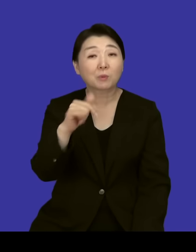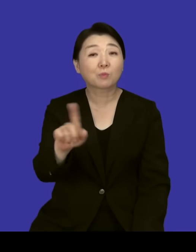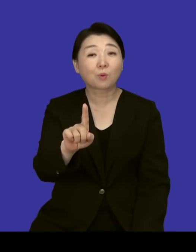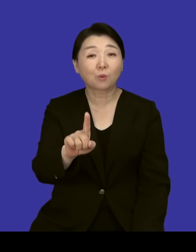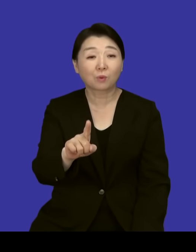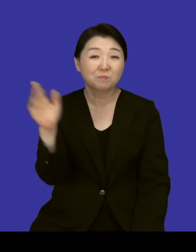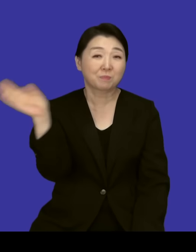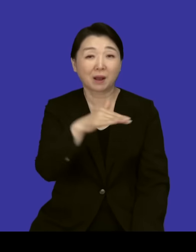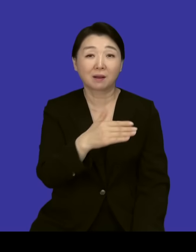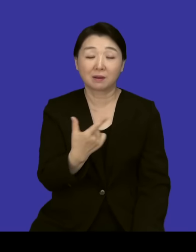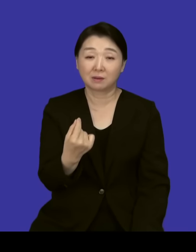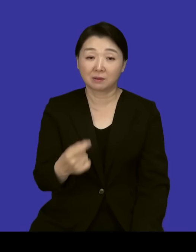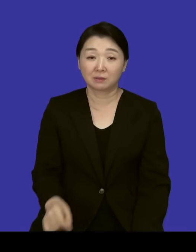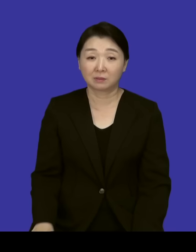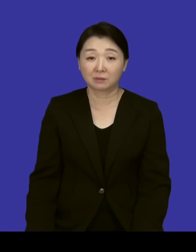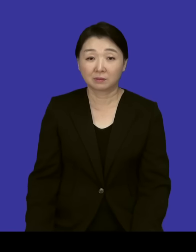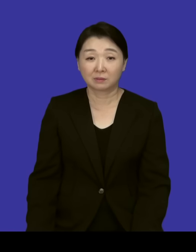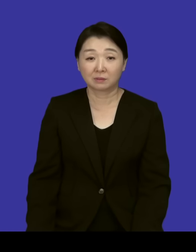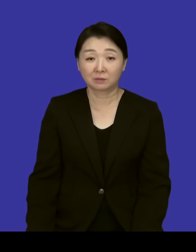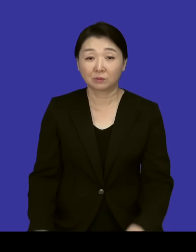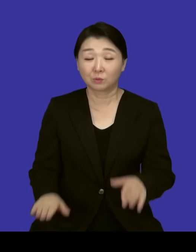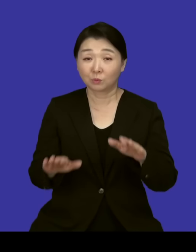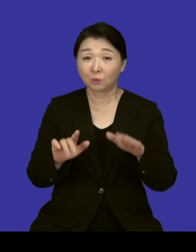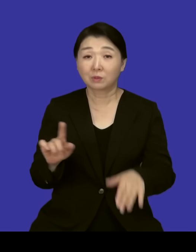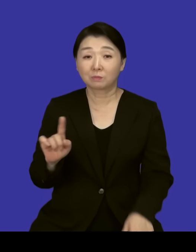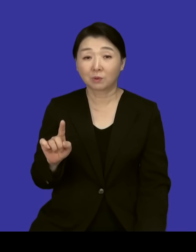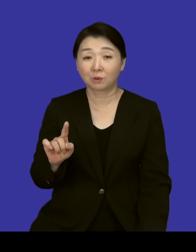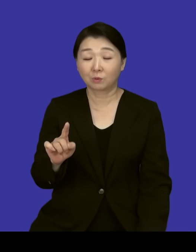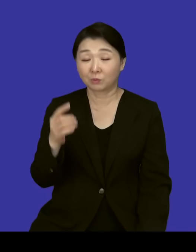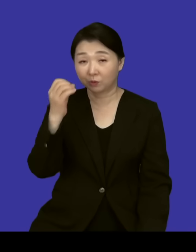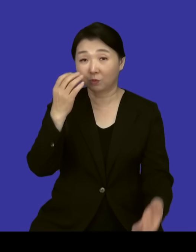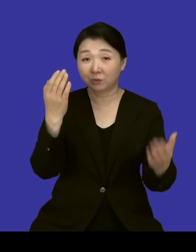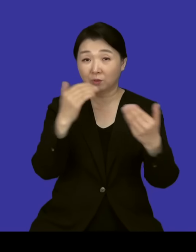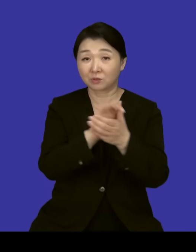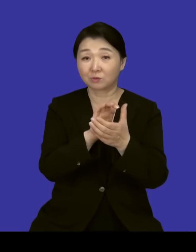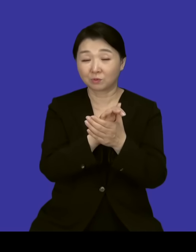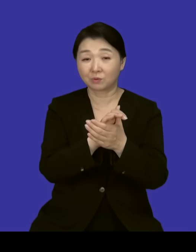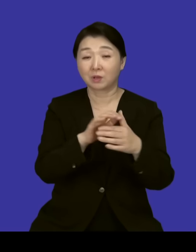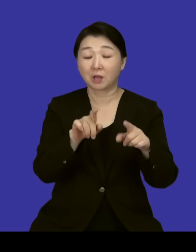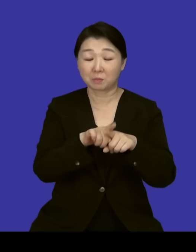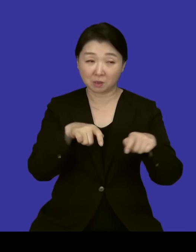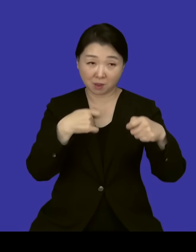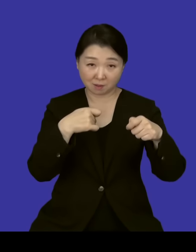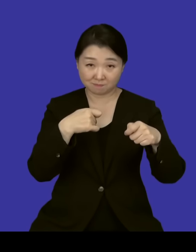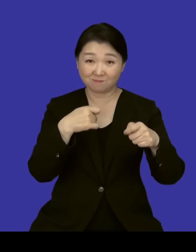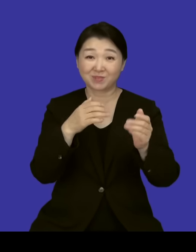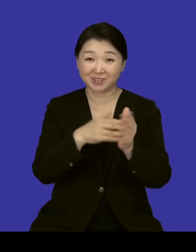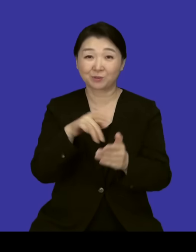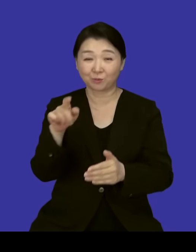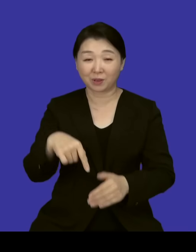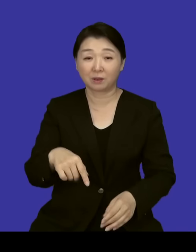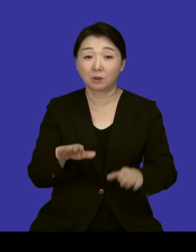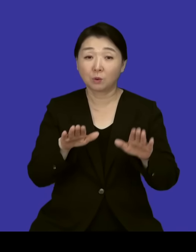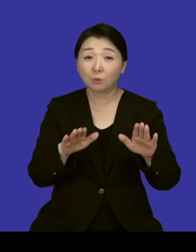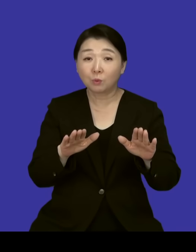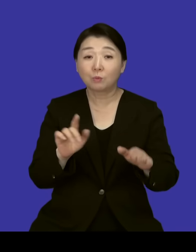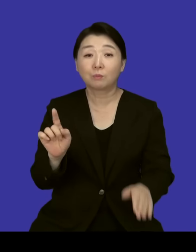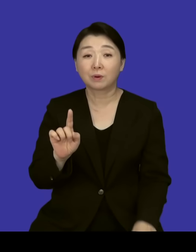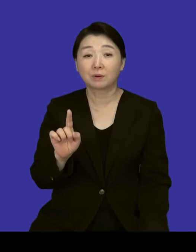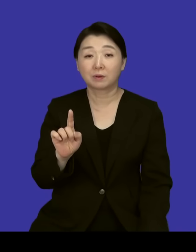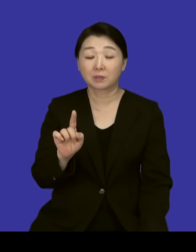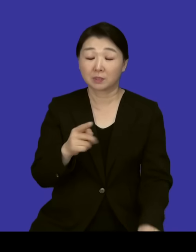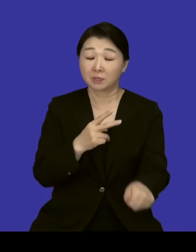예. 때리잖아요. 예. 좀 전에도 오늘 희한하게 네. 저희 고등학교 친구들하고 예. 밥을 먹고 왔는데 예. 오늘도